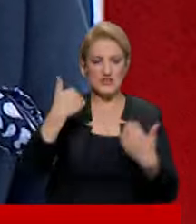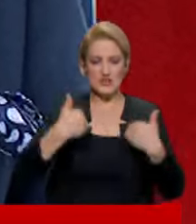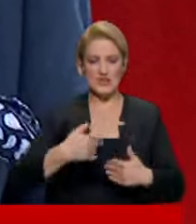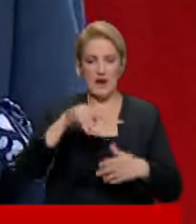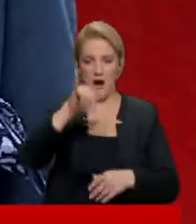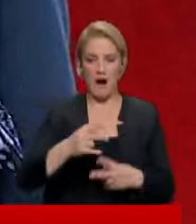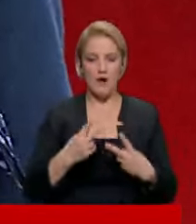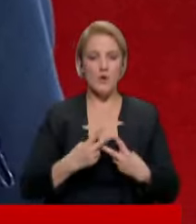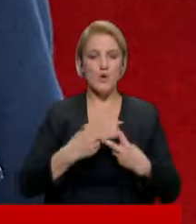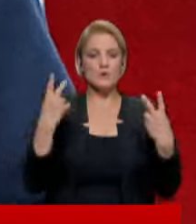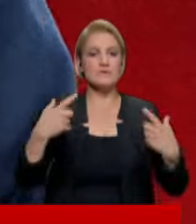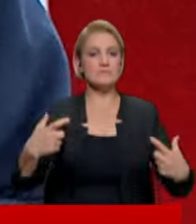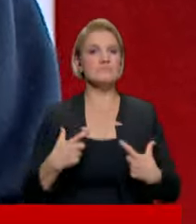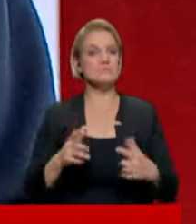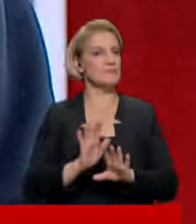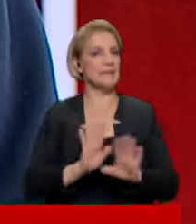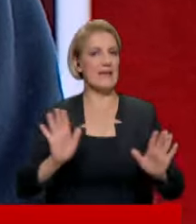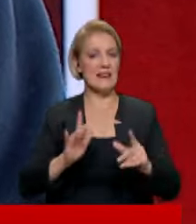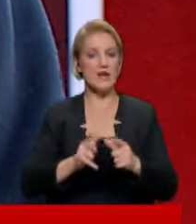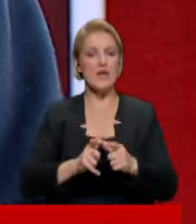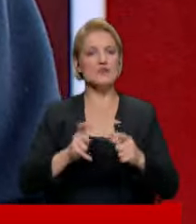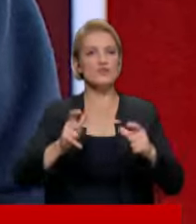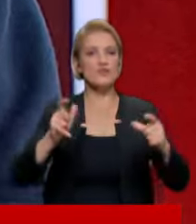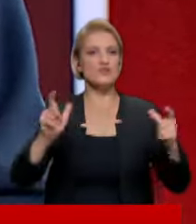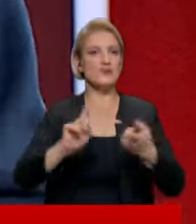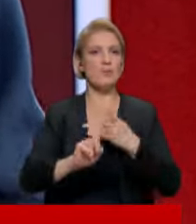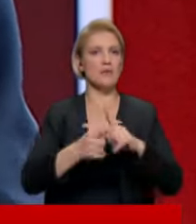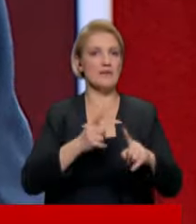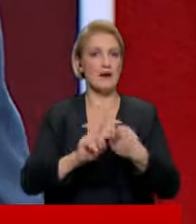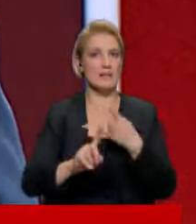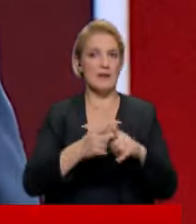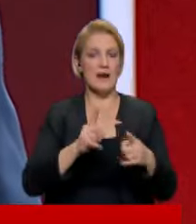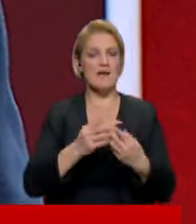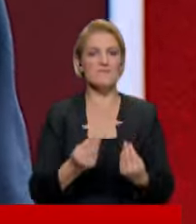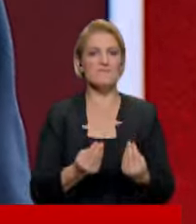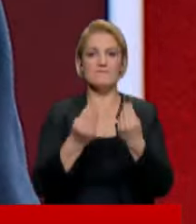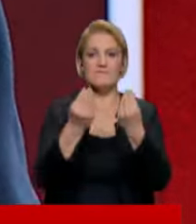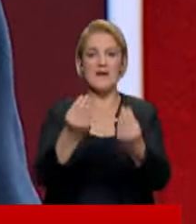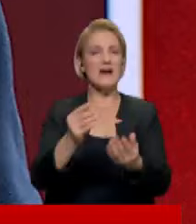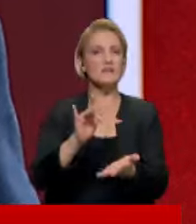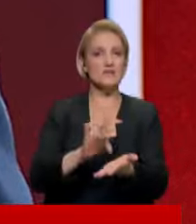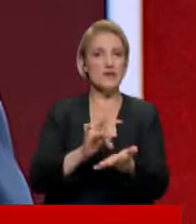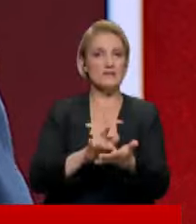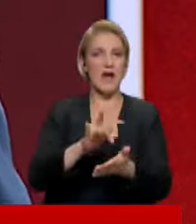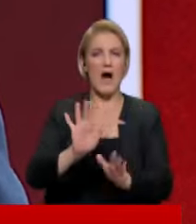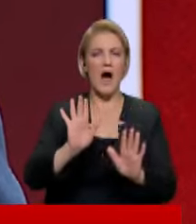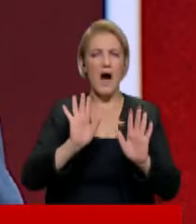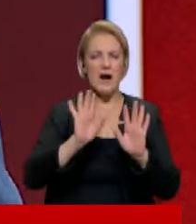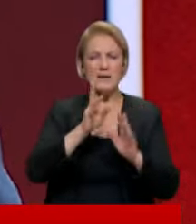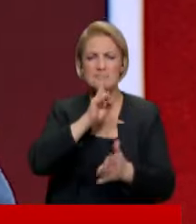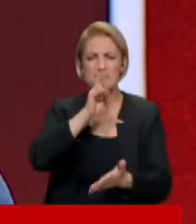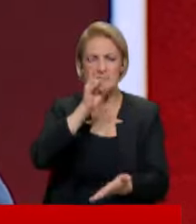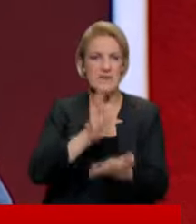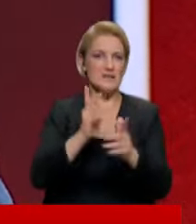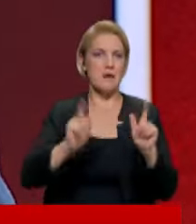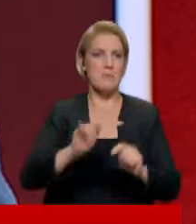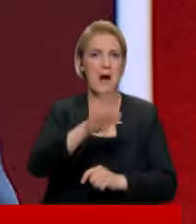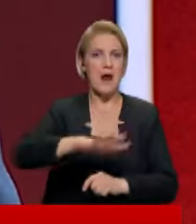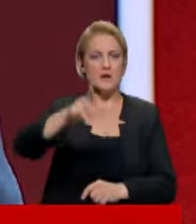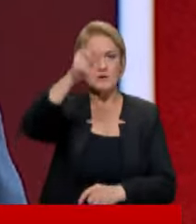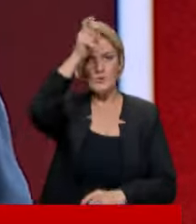özgürlüklerin sınırl değil geliştirici Politikalar ve verdiğiniz cezayı amasız uygulamak herkes